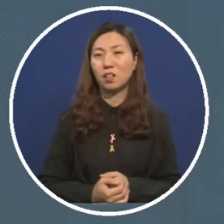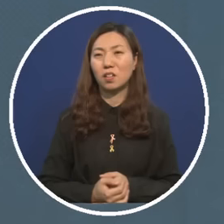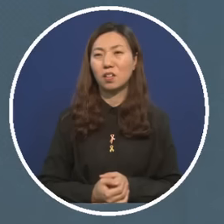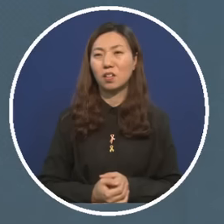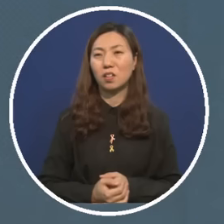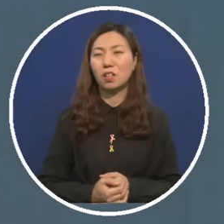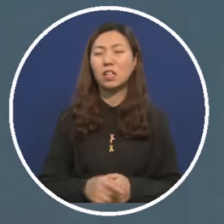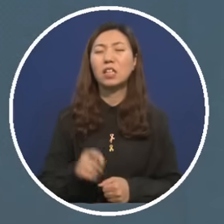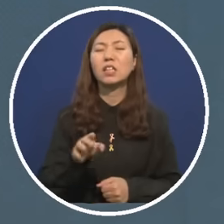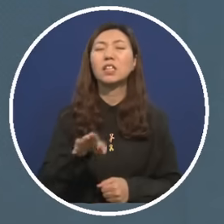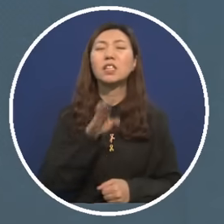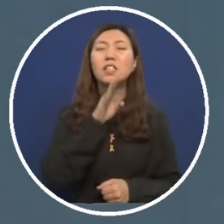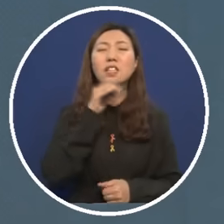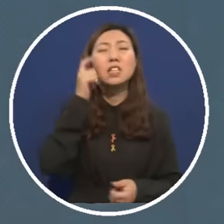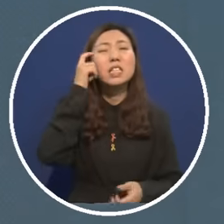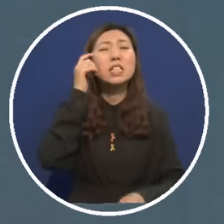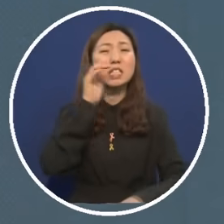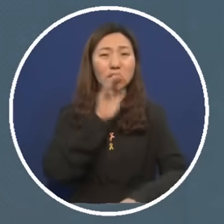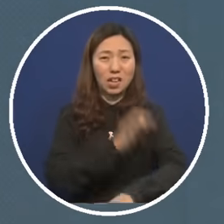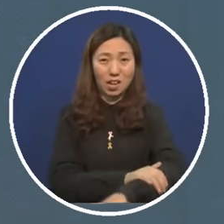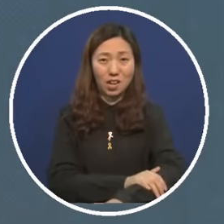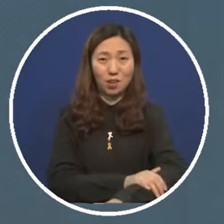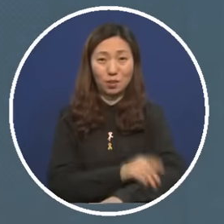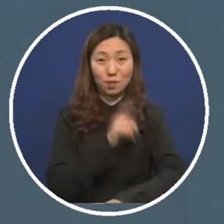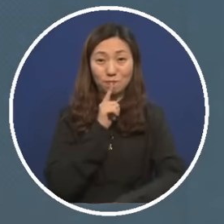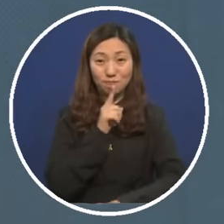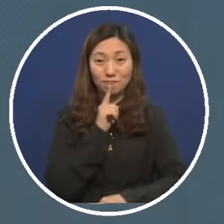이런 거를 지혜롭다 그런 거예요. 아시겠죠?